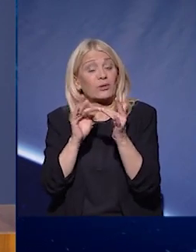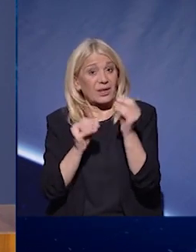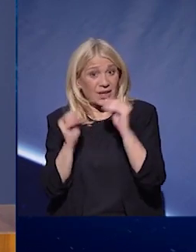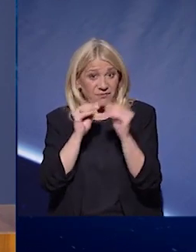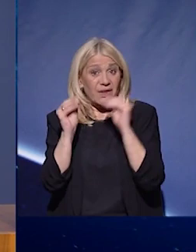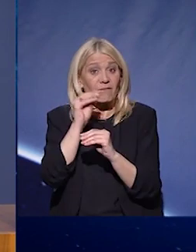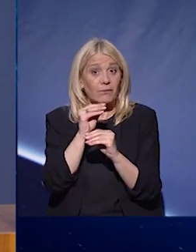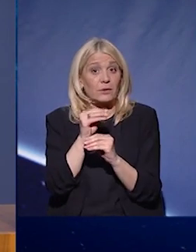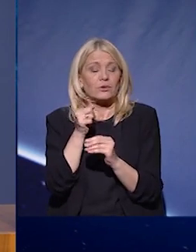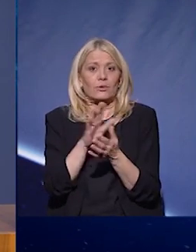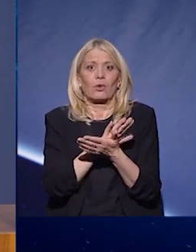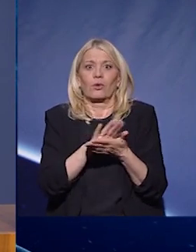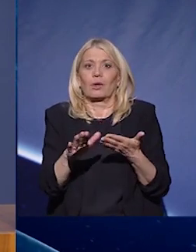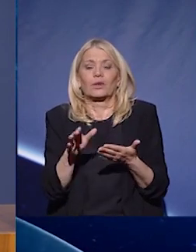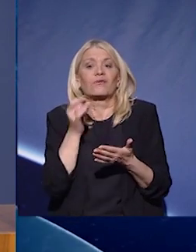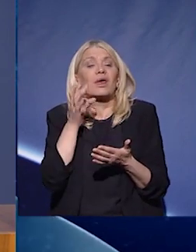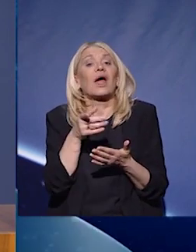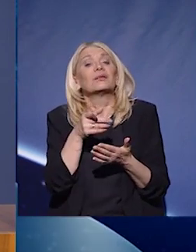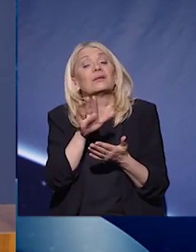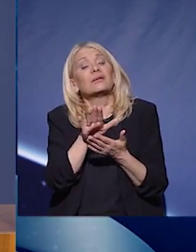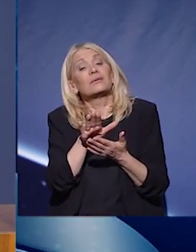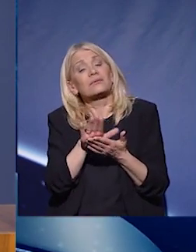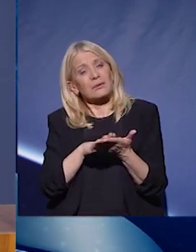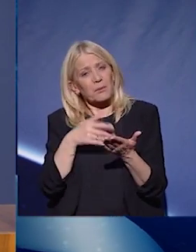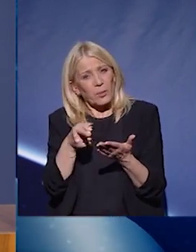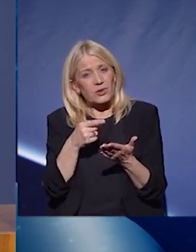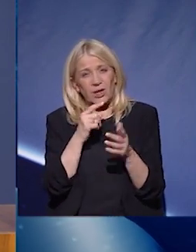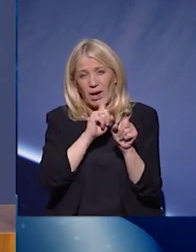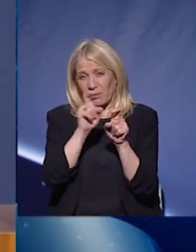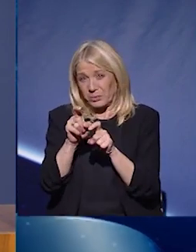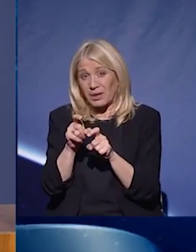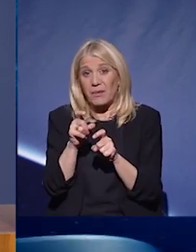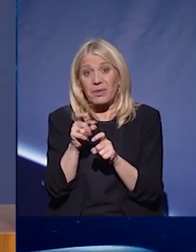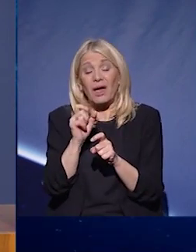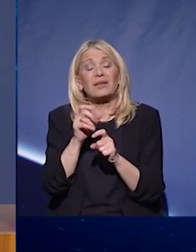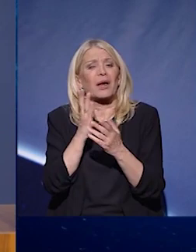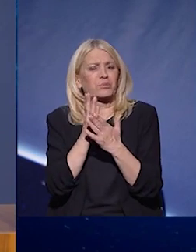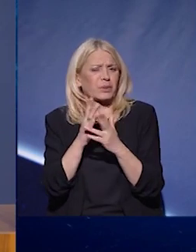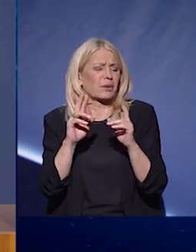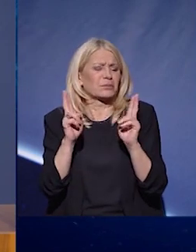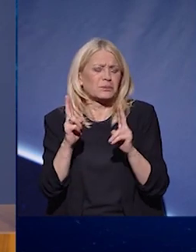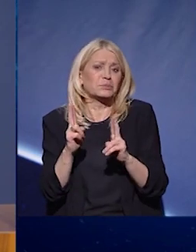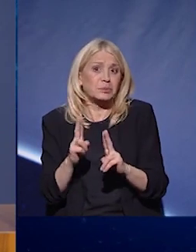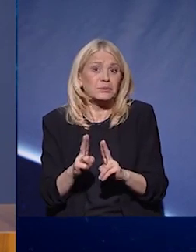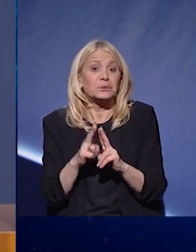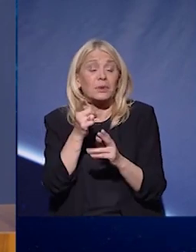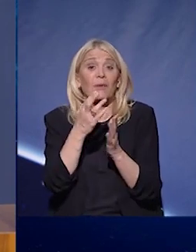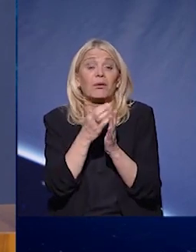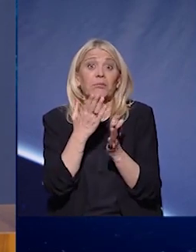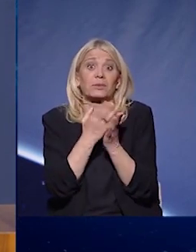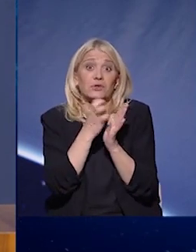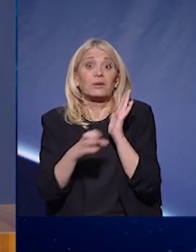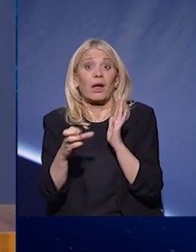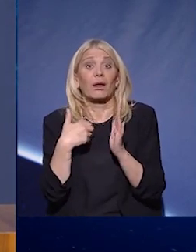više i više, to je jednostavno, čak i kad počne epidemija da jenjava, to će se dalje nastaviti. Mi ćemo